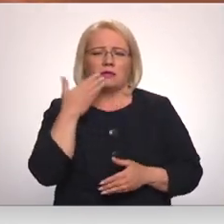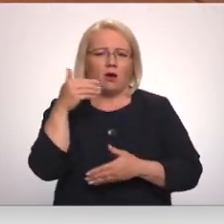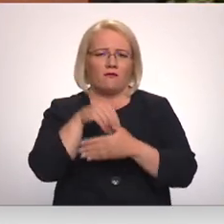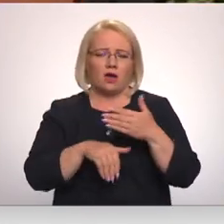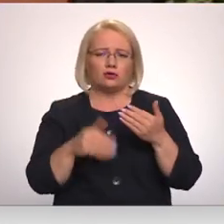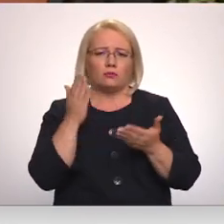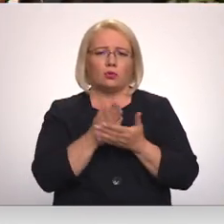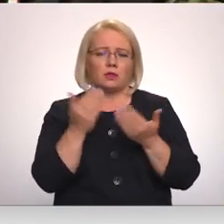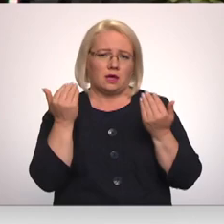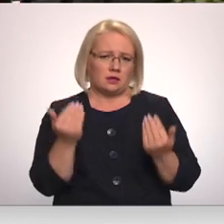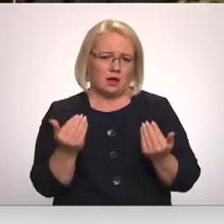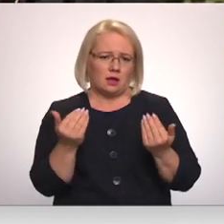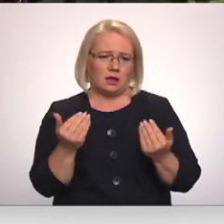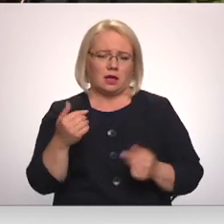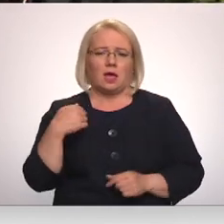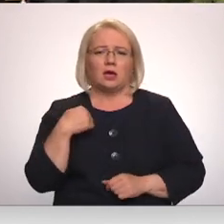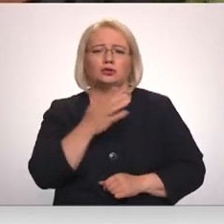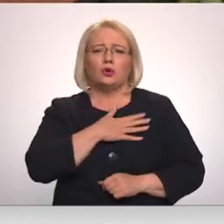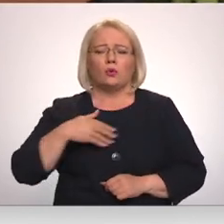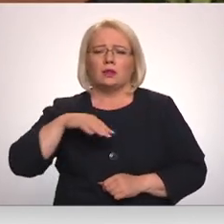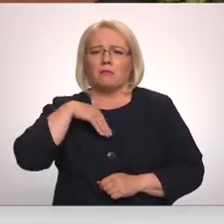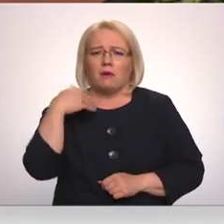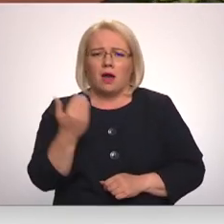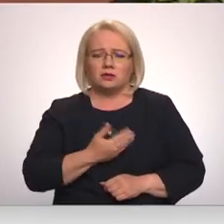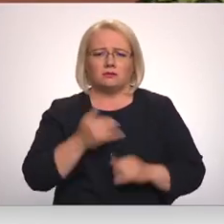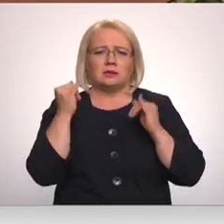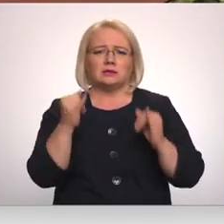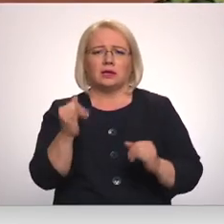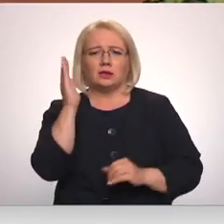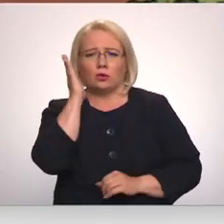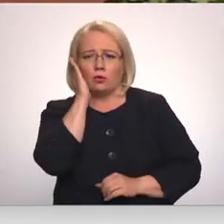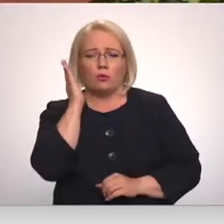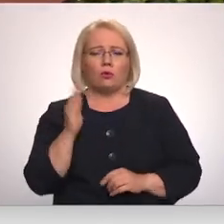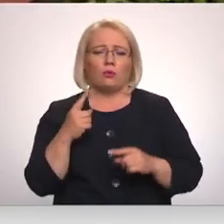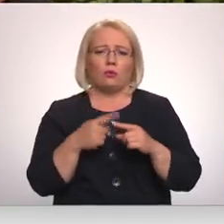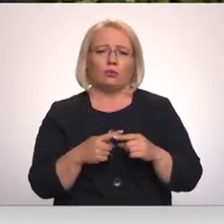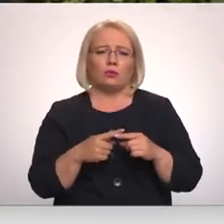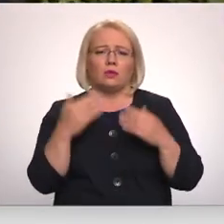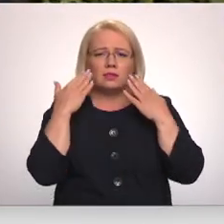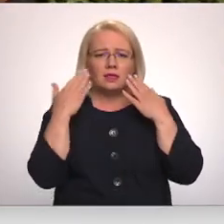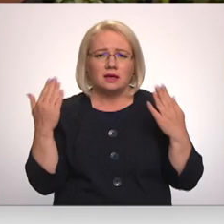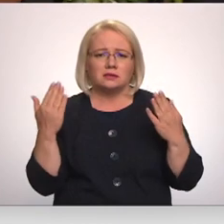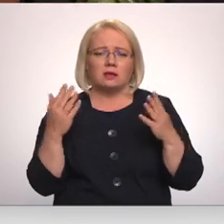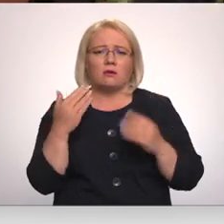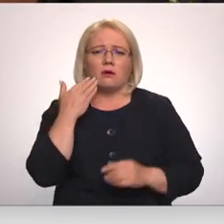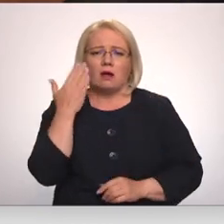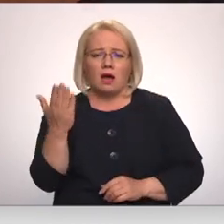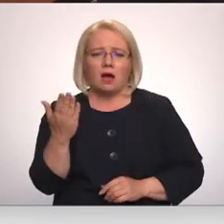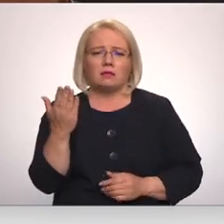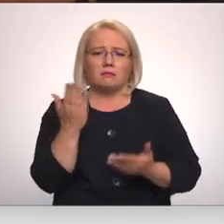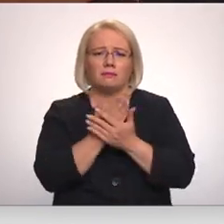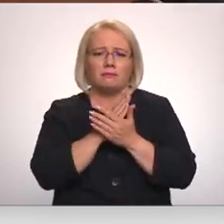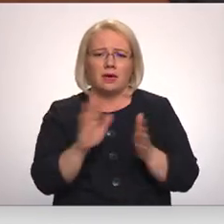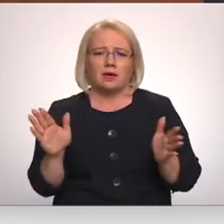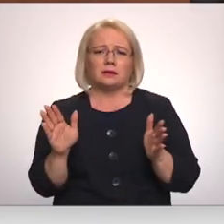tagad. Es ļoti pārdzīvoju un slikti guļu. Un nezinu, kad